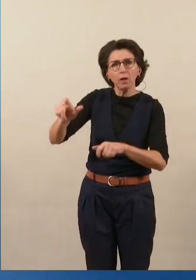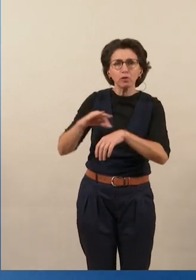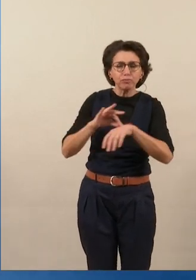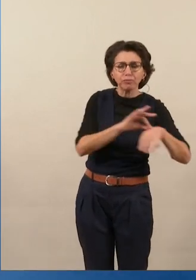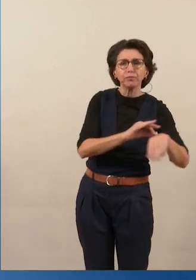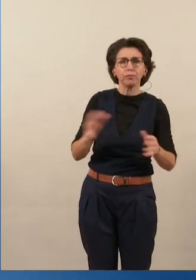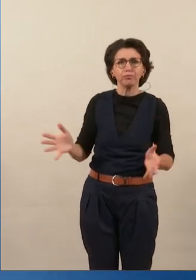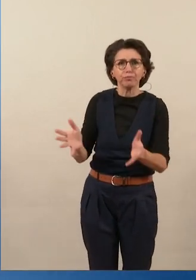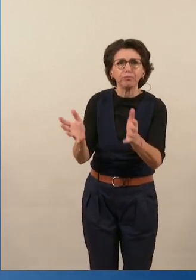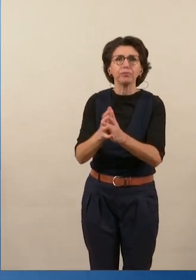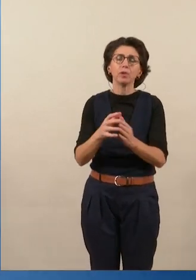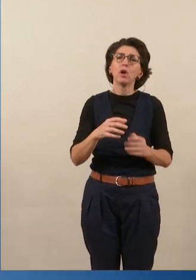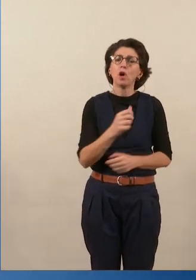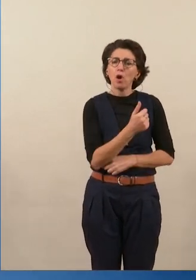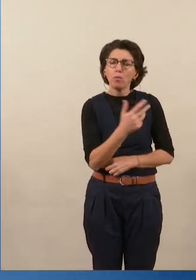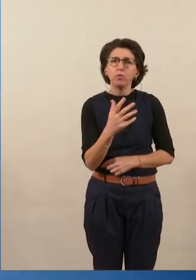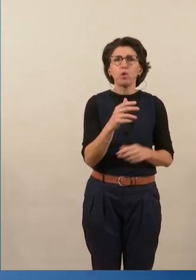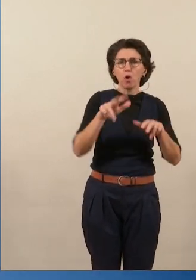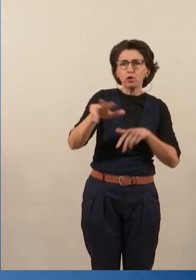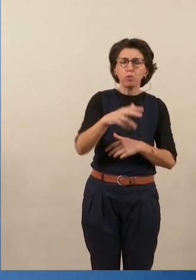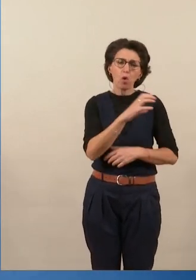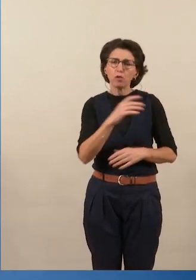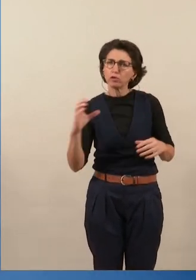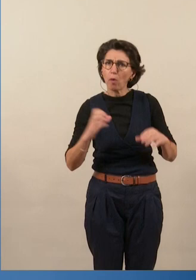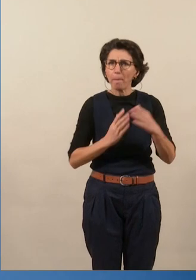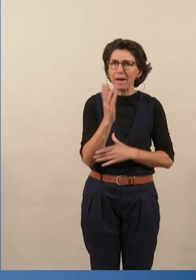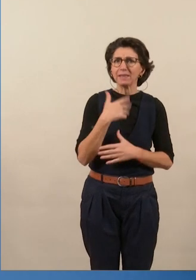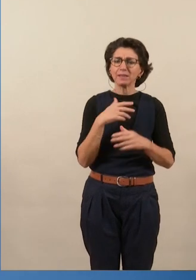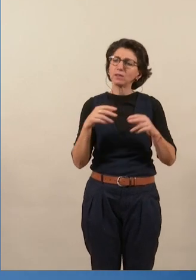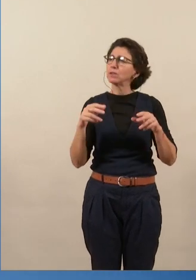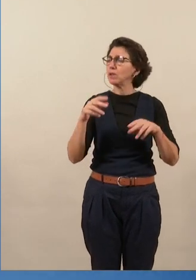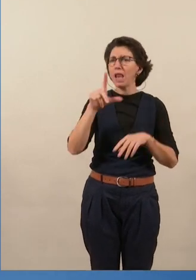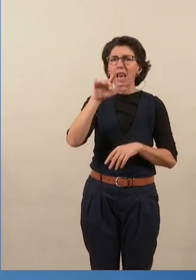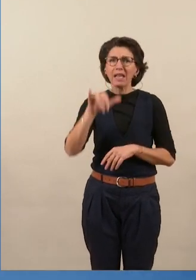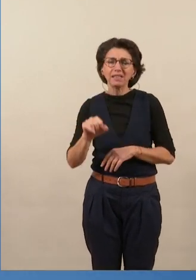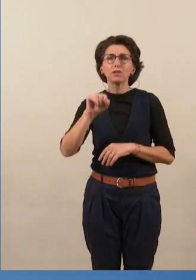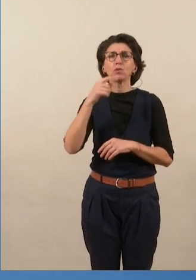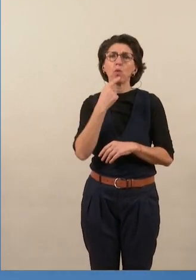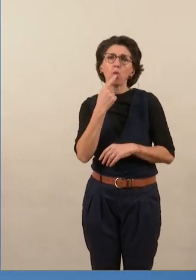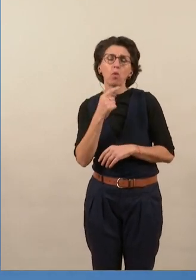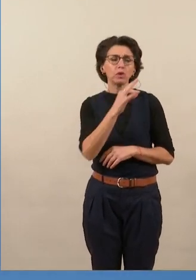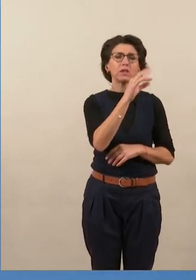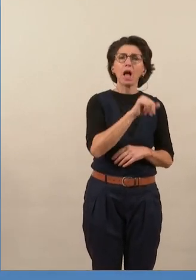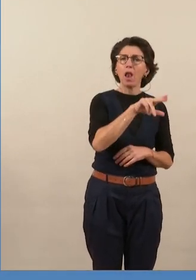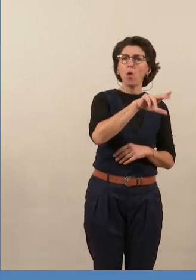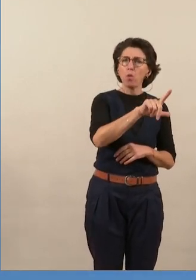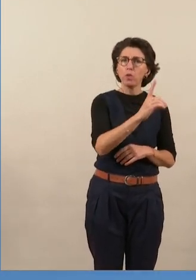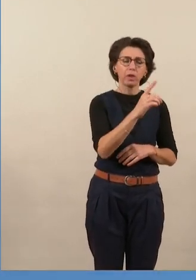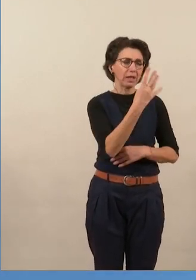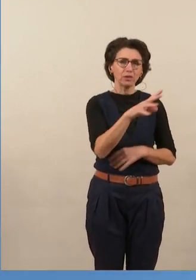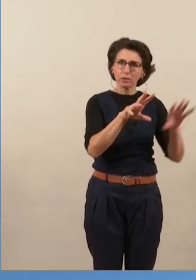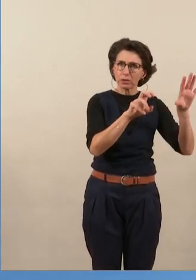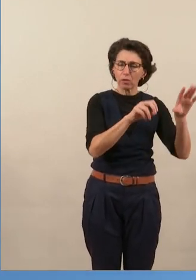rénovation de plusieurs centaines de logements refondre du square du Liss rouge euh du talu de la 480 de la place des mosaïques plus